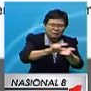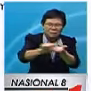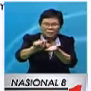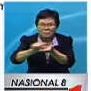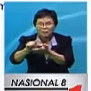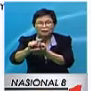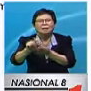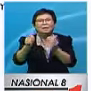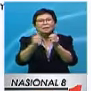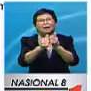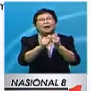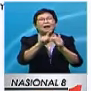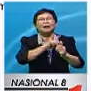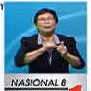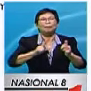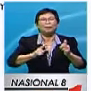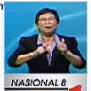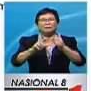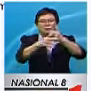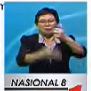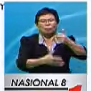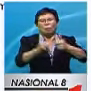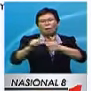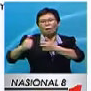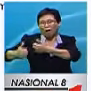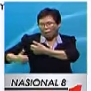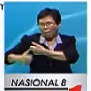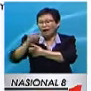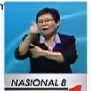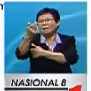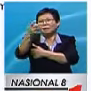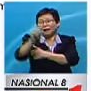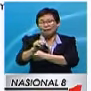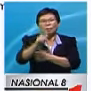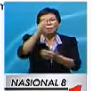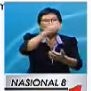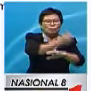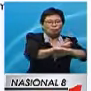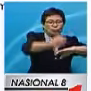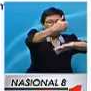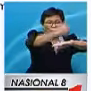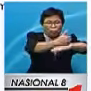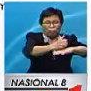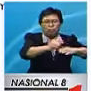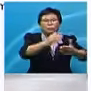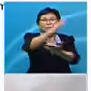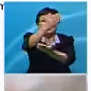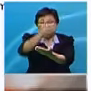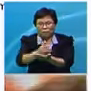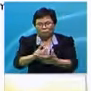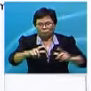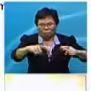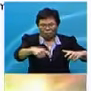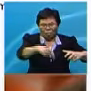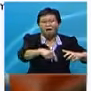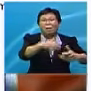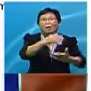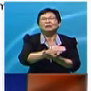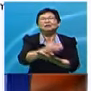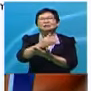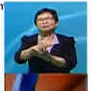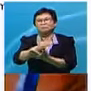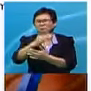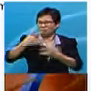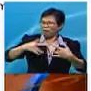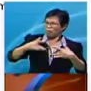Lembaga Tabung Angkatan Tentera. Datuk Muhammad Khair menegaskan penubuhan pusat sehenti itu sekaligus menyanggah dakwaan setengah pihak,